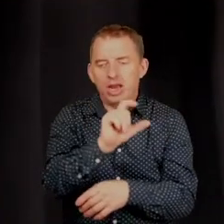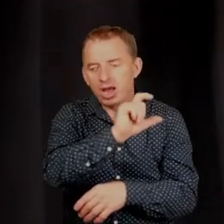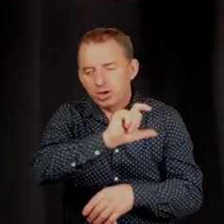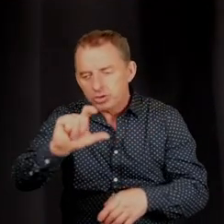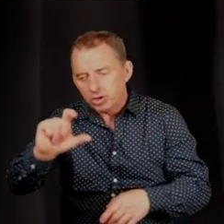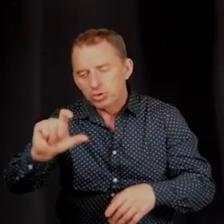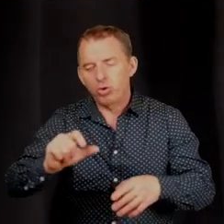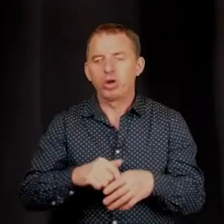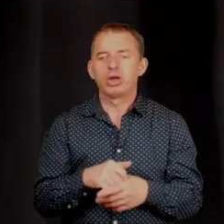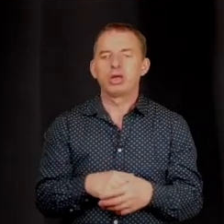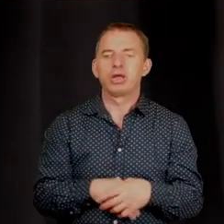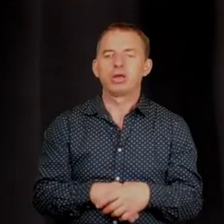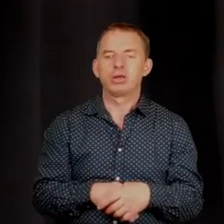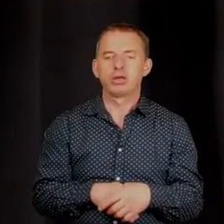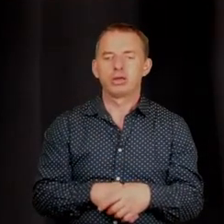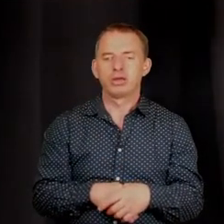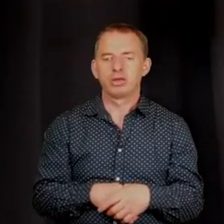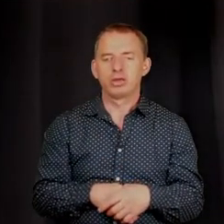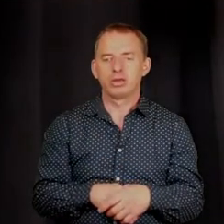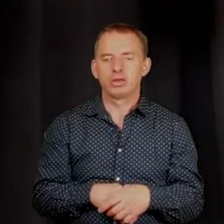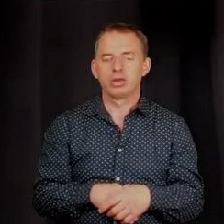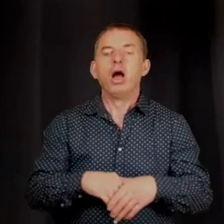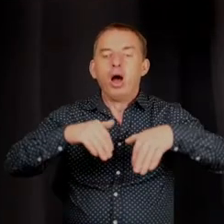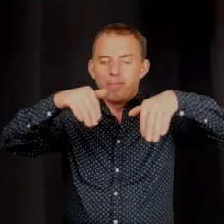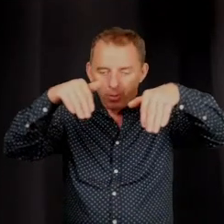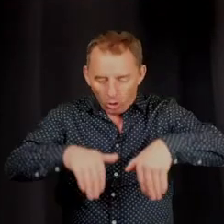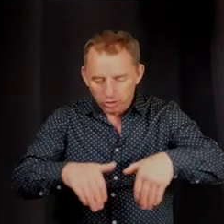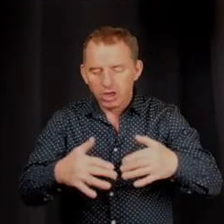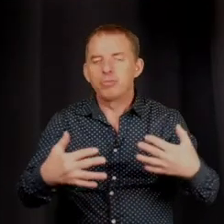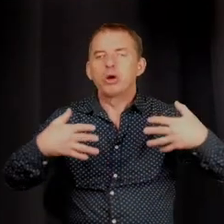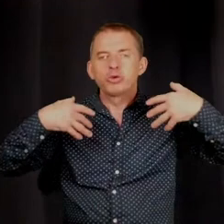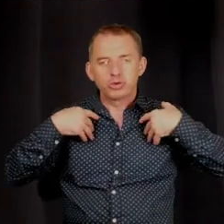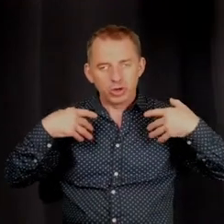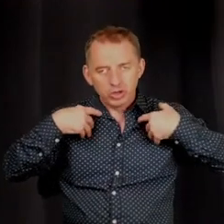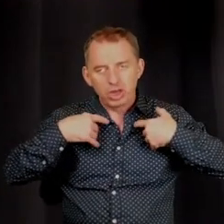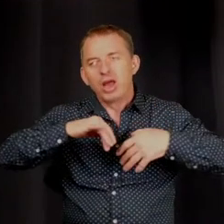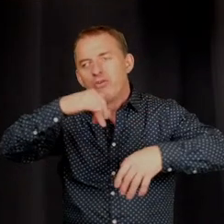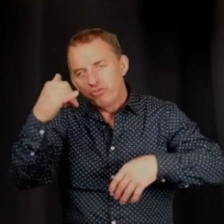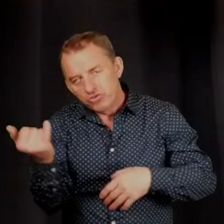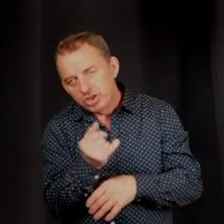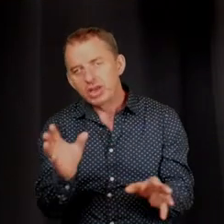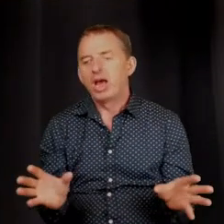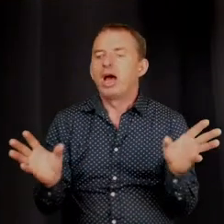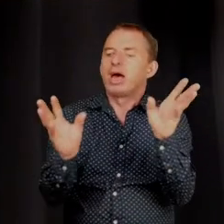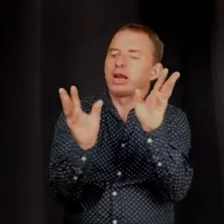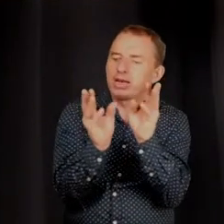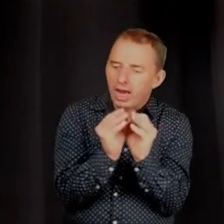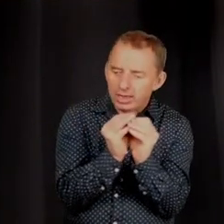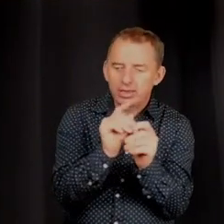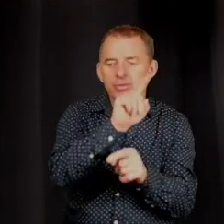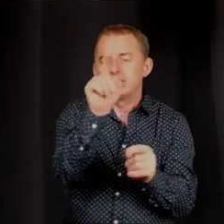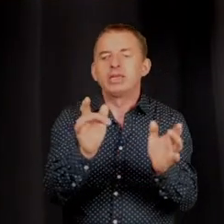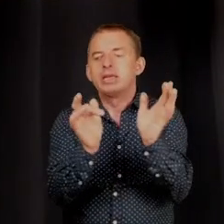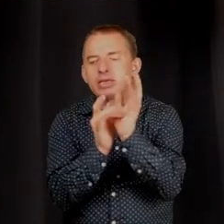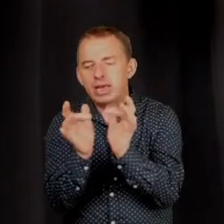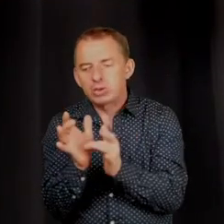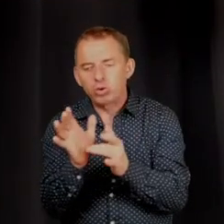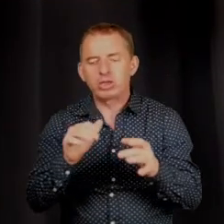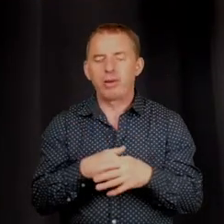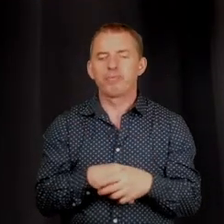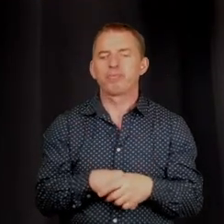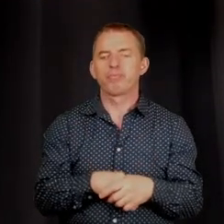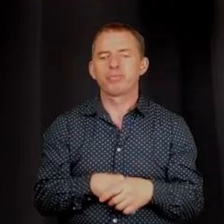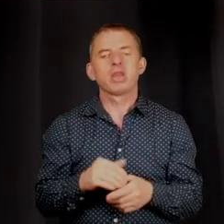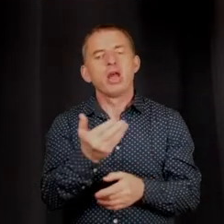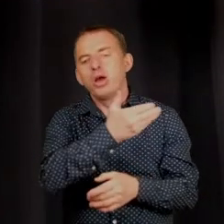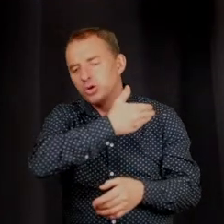live eternally forever with him. Możemy żyć wiecznie razem z Nim. There is no reason to be lost.